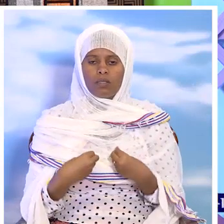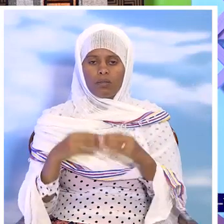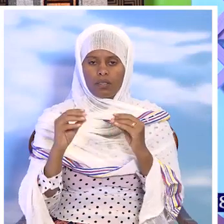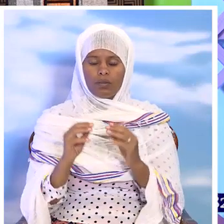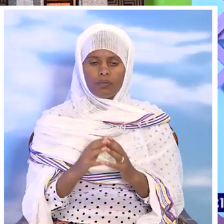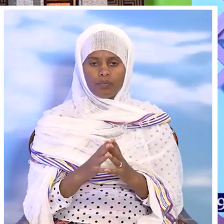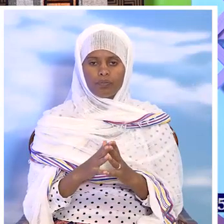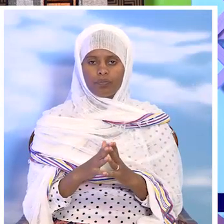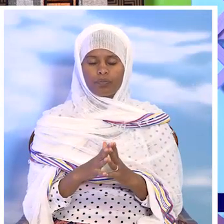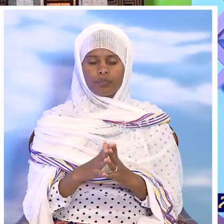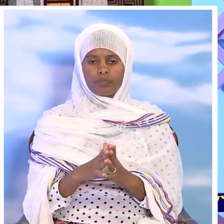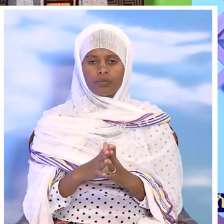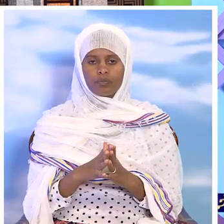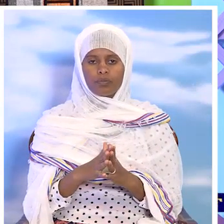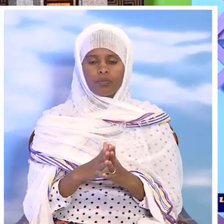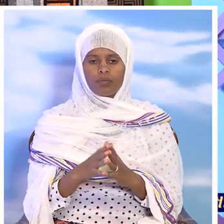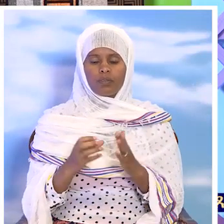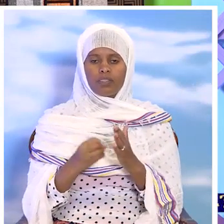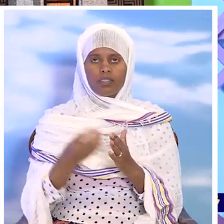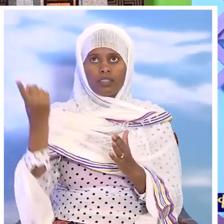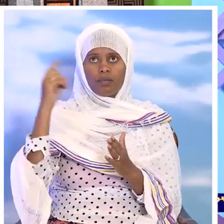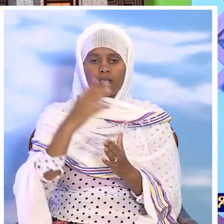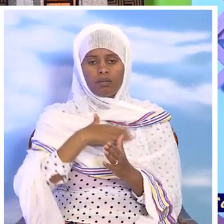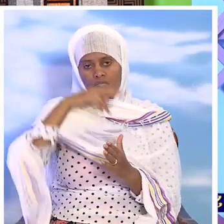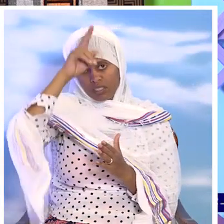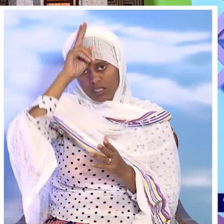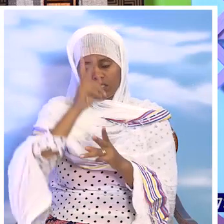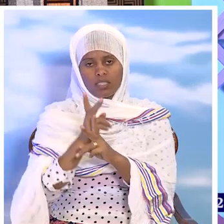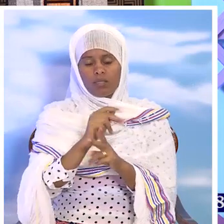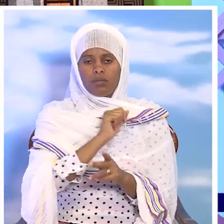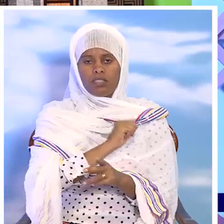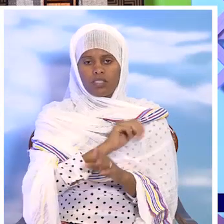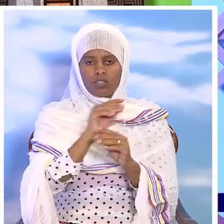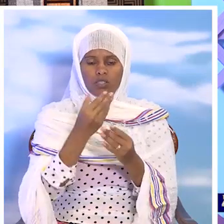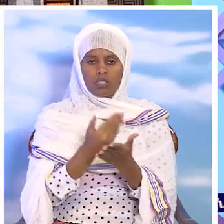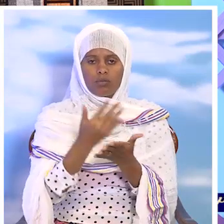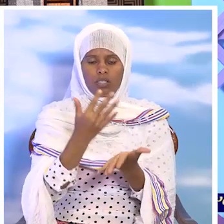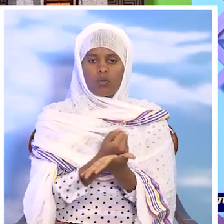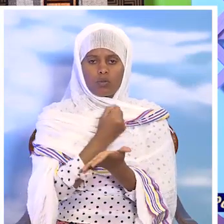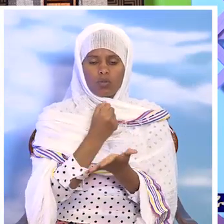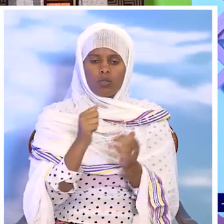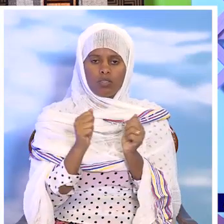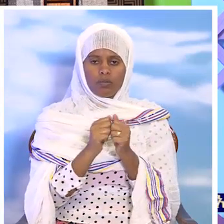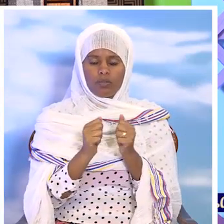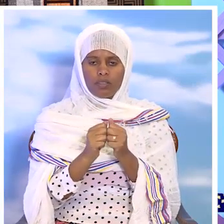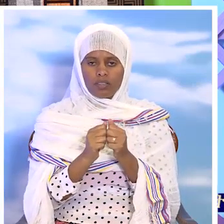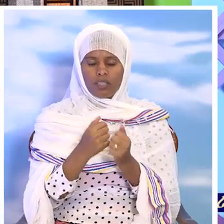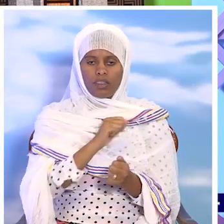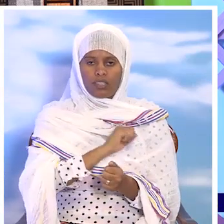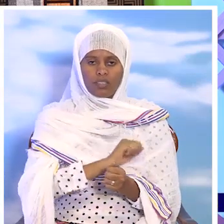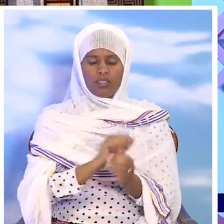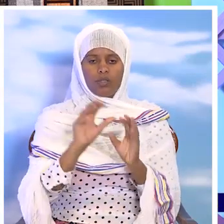እዩ። ስለዚ ድማ ክርስቶስ ድማ ዲያብሎስ ዝሰዕሮ ድማ ብትዕግስቲ እዩ። ሓደ ካብ ዝሰዕረሉ መሳርሒ ትዕግስቲ እዩ ማለት